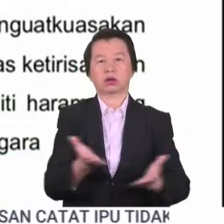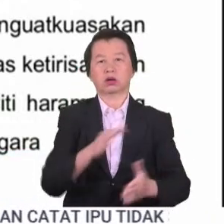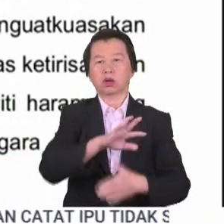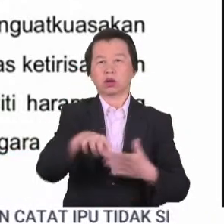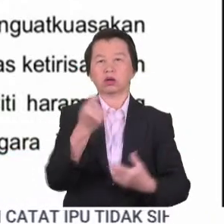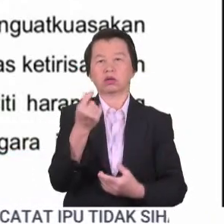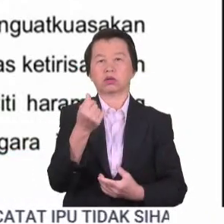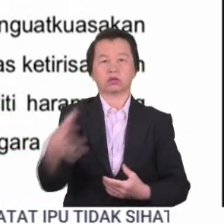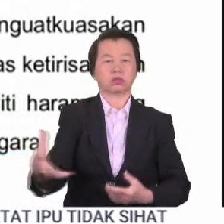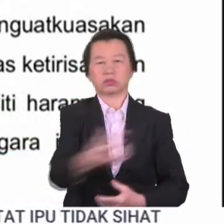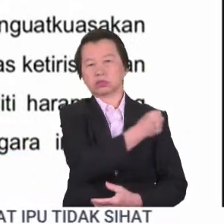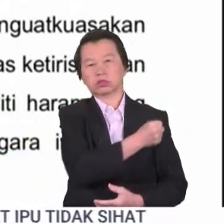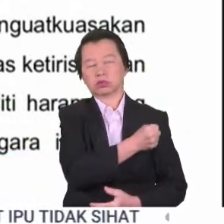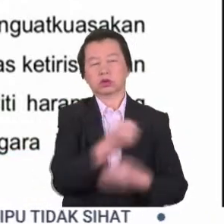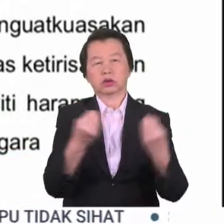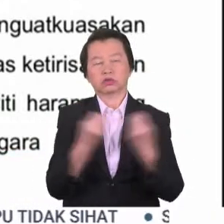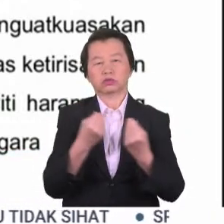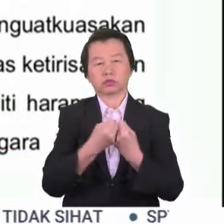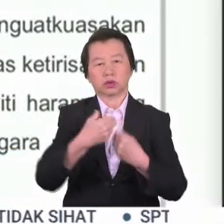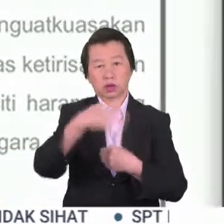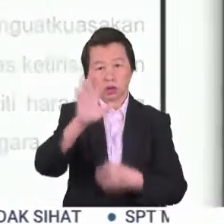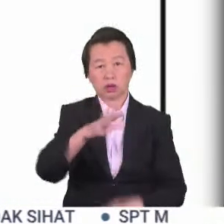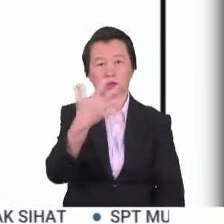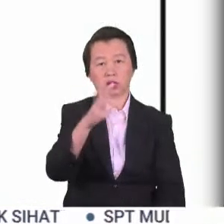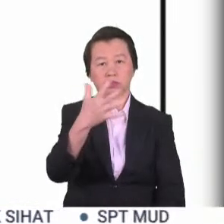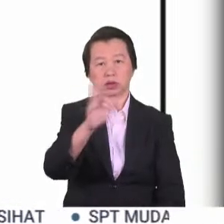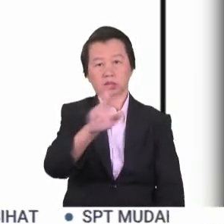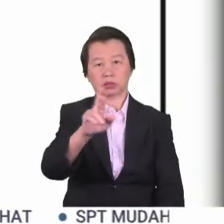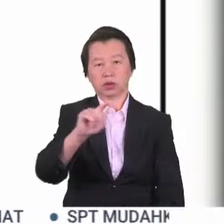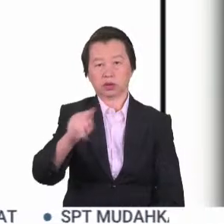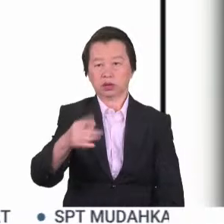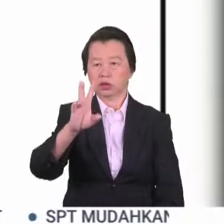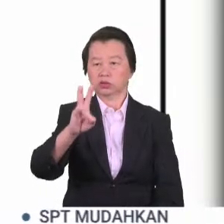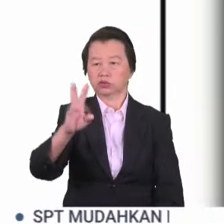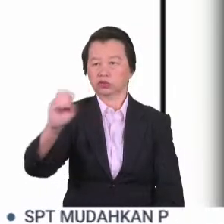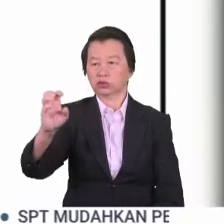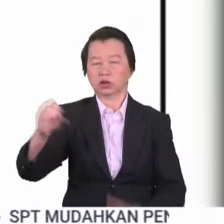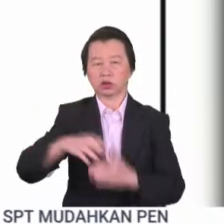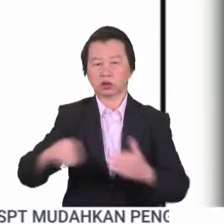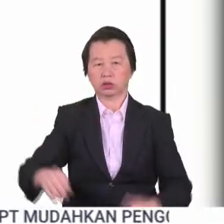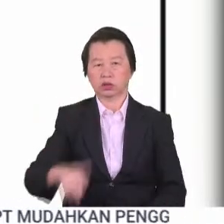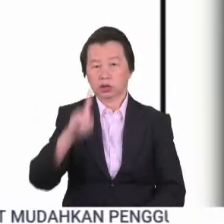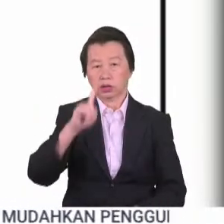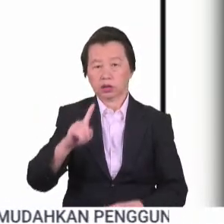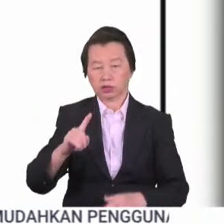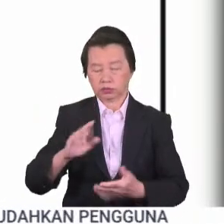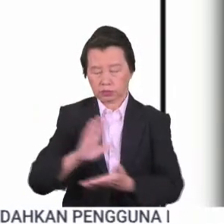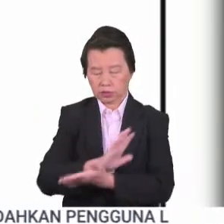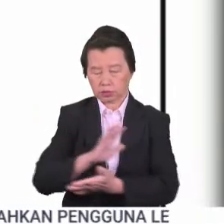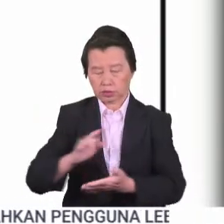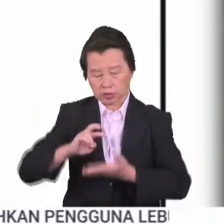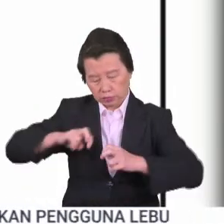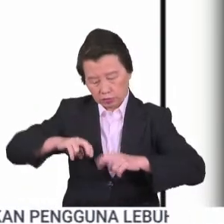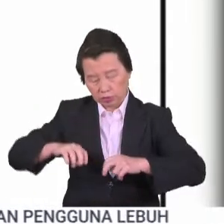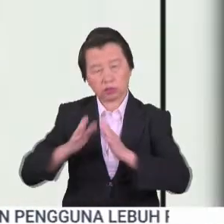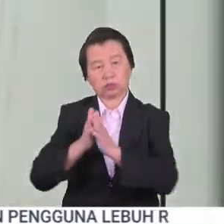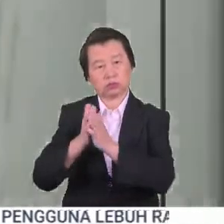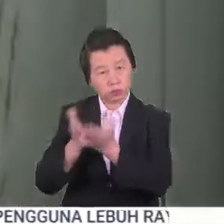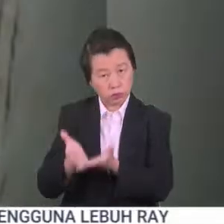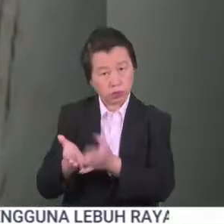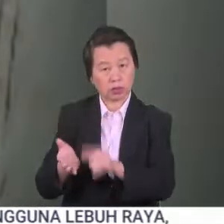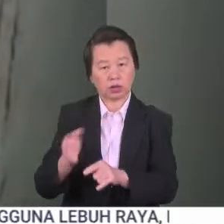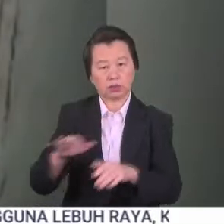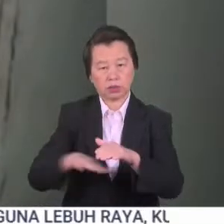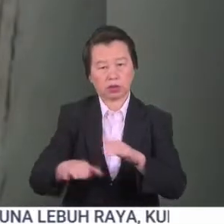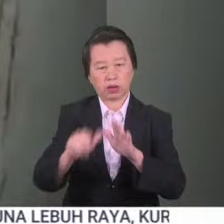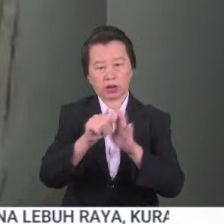keseluruhan rampasan berjumlah rm,700 satu kertas siasatan telah dibuka dan siasatan dilakukan di